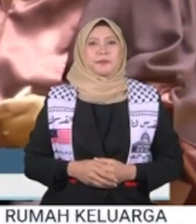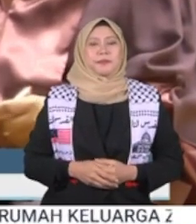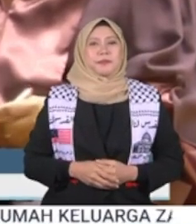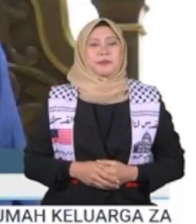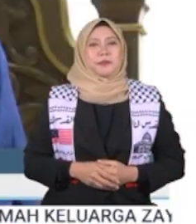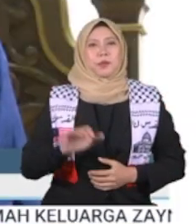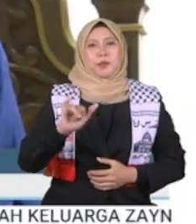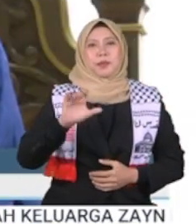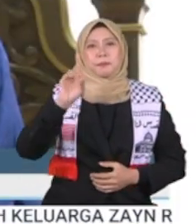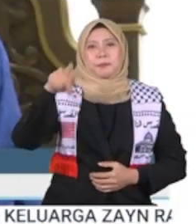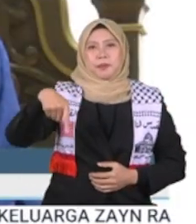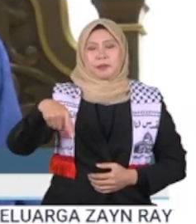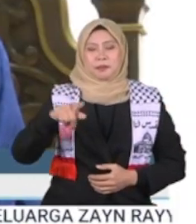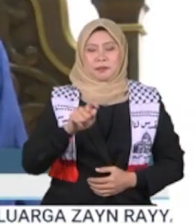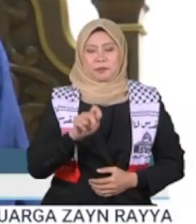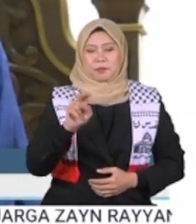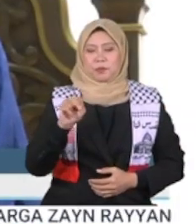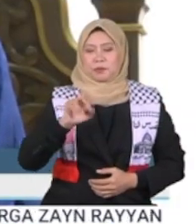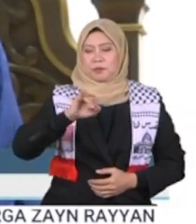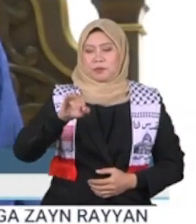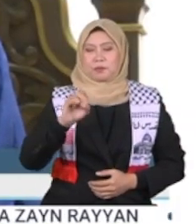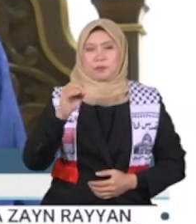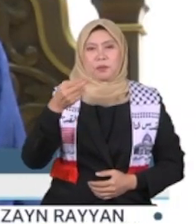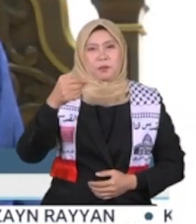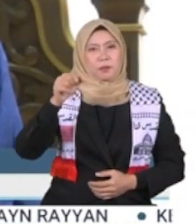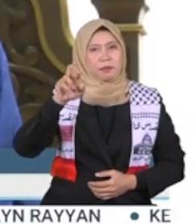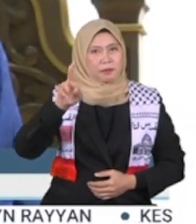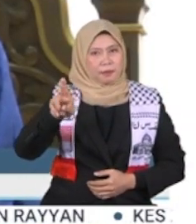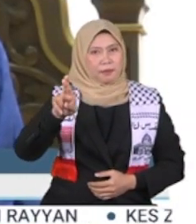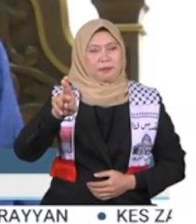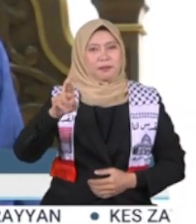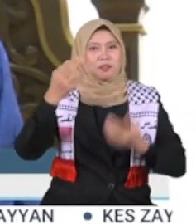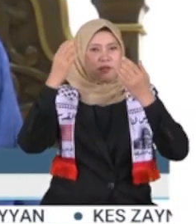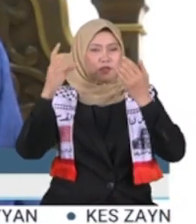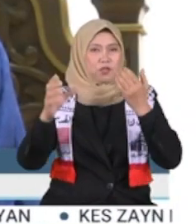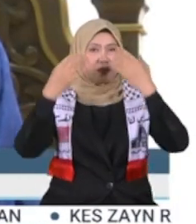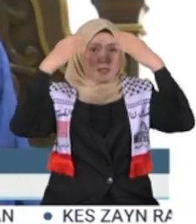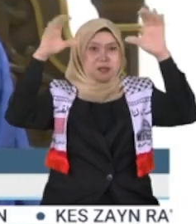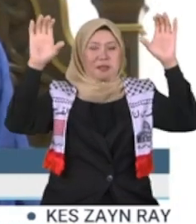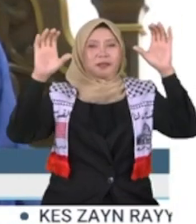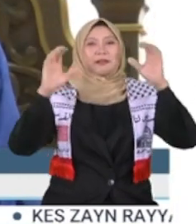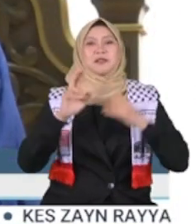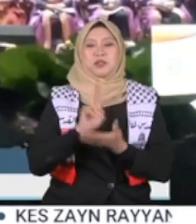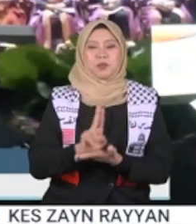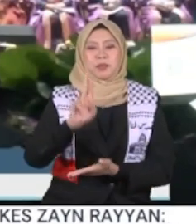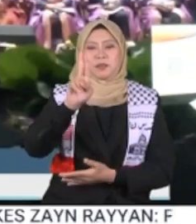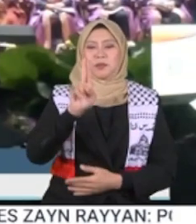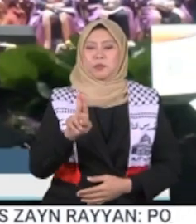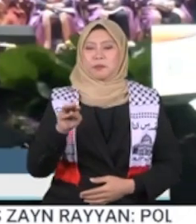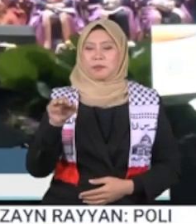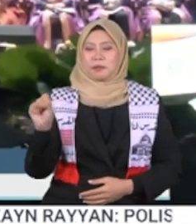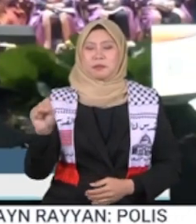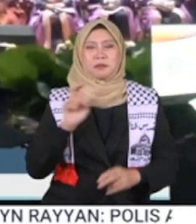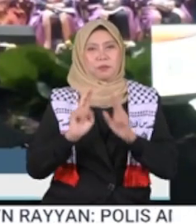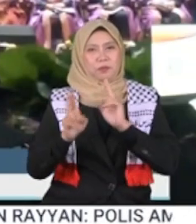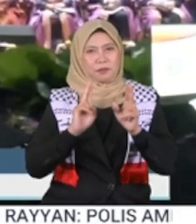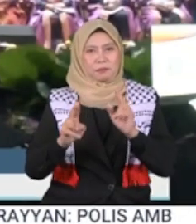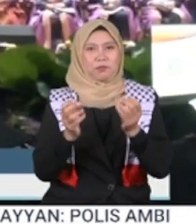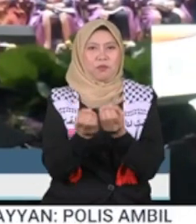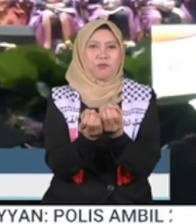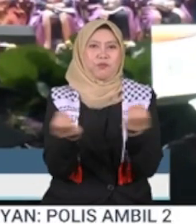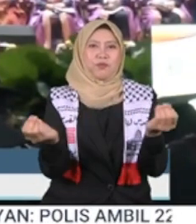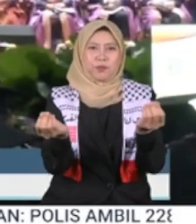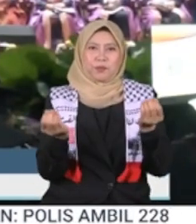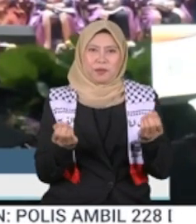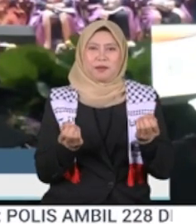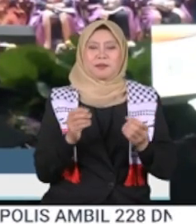yang di-pertua Negeri Tun Dr Johar Datuk mahiruddin yang juga canelor Universiti Malaysia Sabah UMS berucap Sempena konvokesen